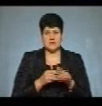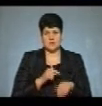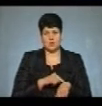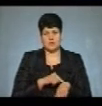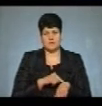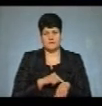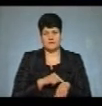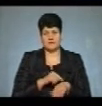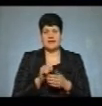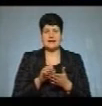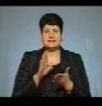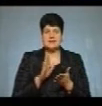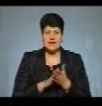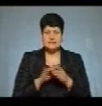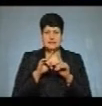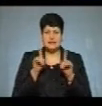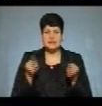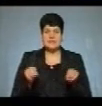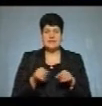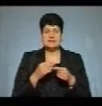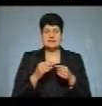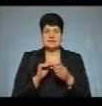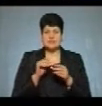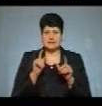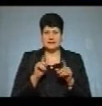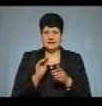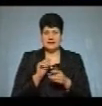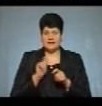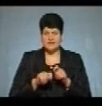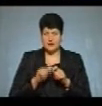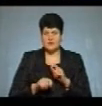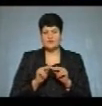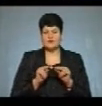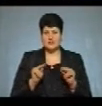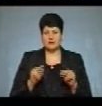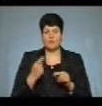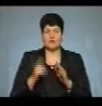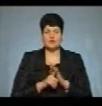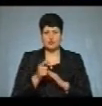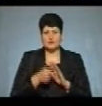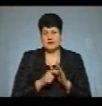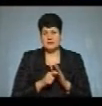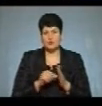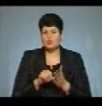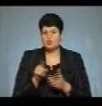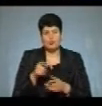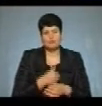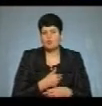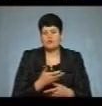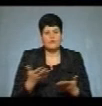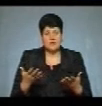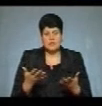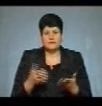годині. Реєстрація на сертифікацію вчителів початкових класів – це пілотний проект, участь у ньому добровільна. Участь у